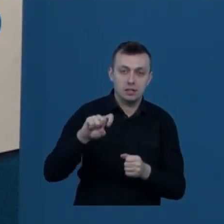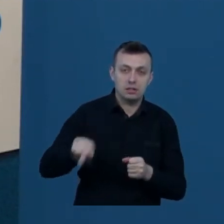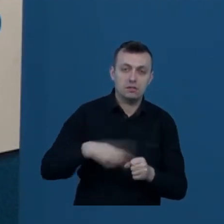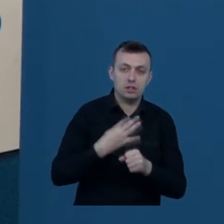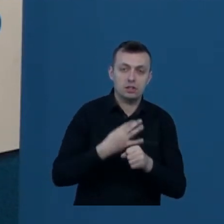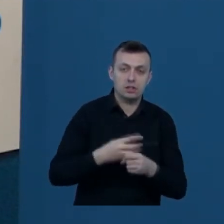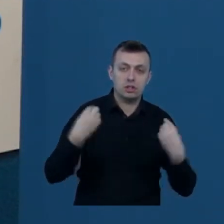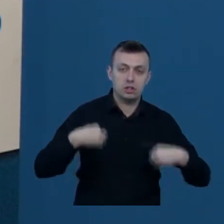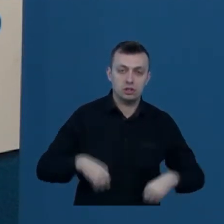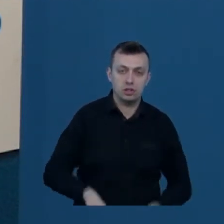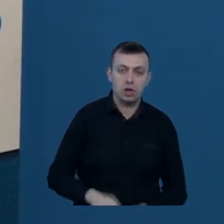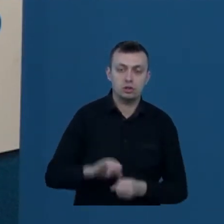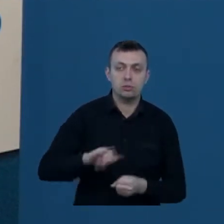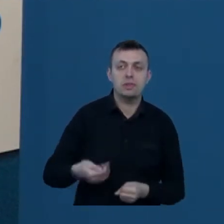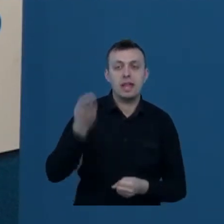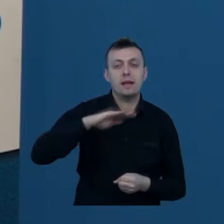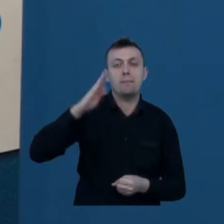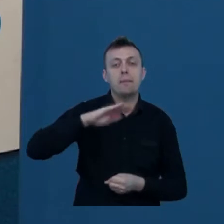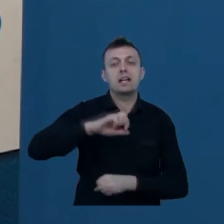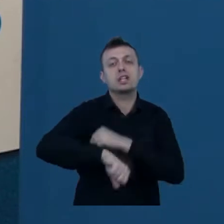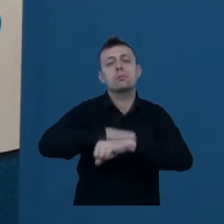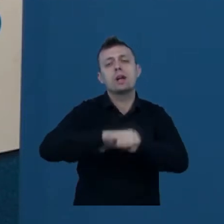najbardziej pracującym dniem okazał się piątek,